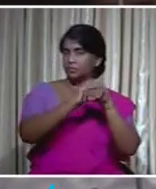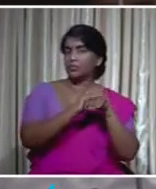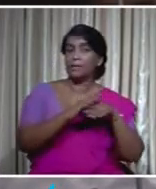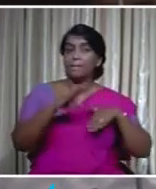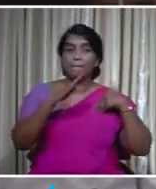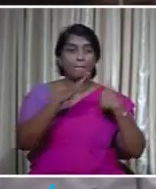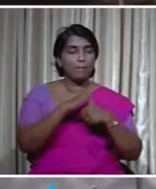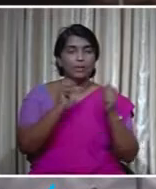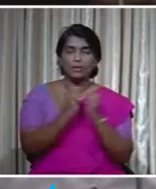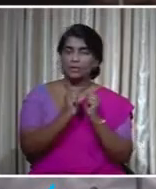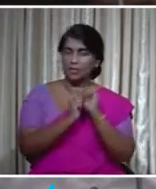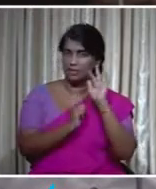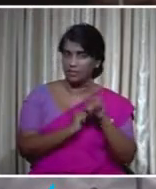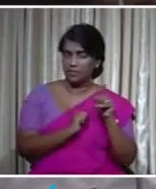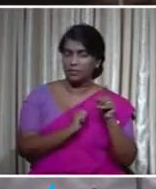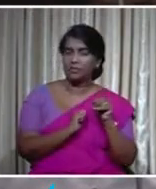இலங்கை